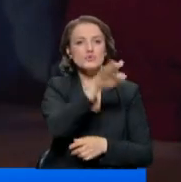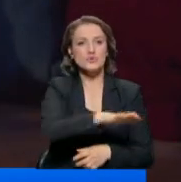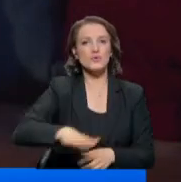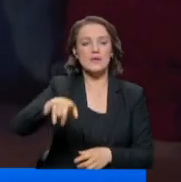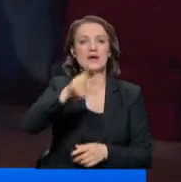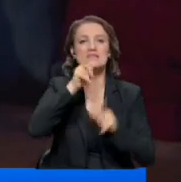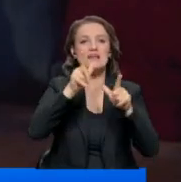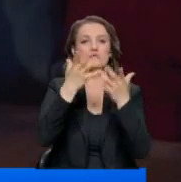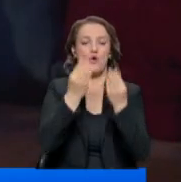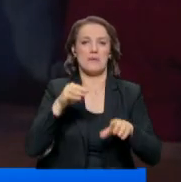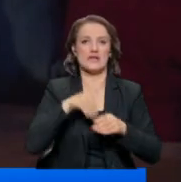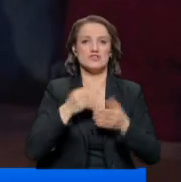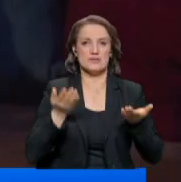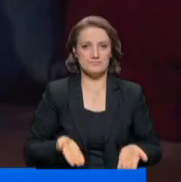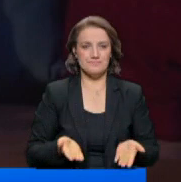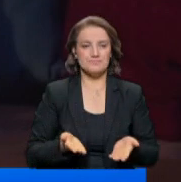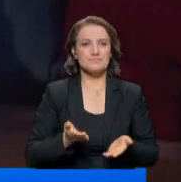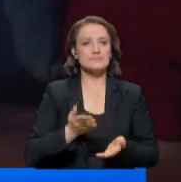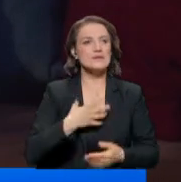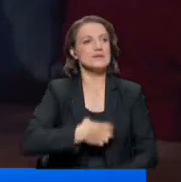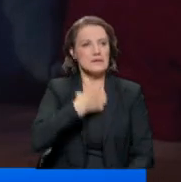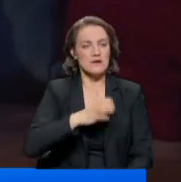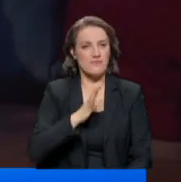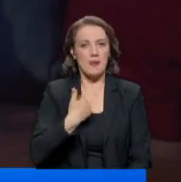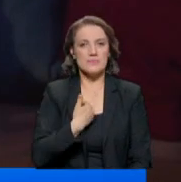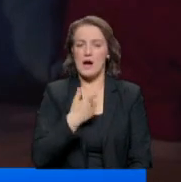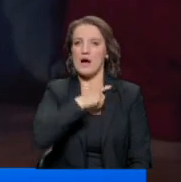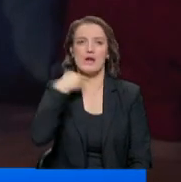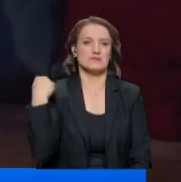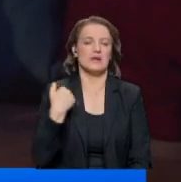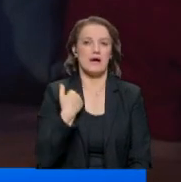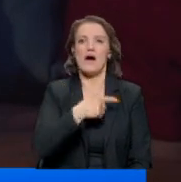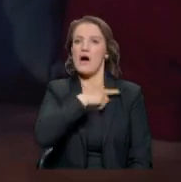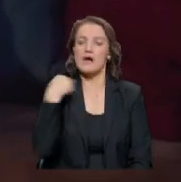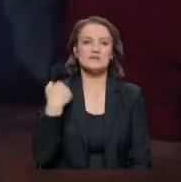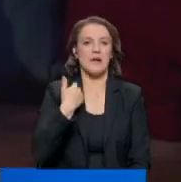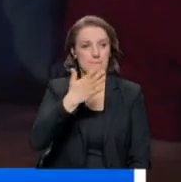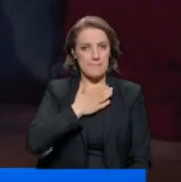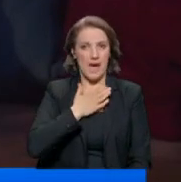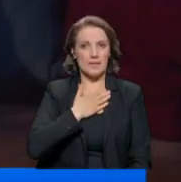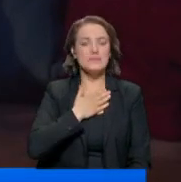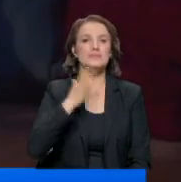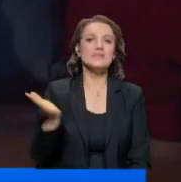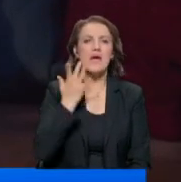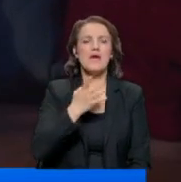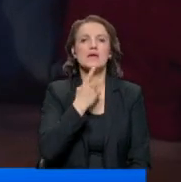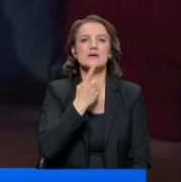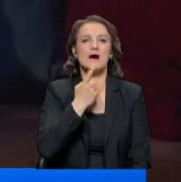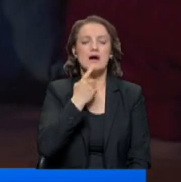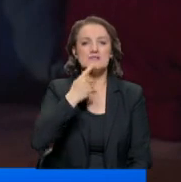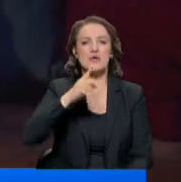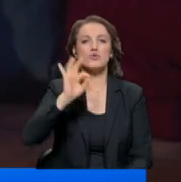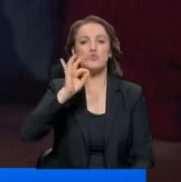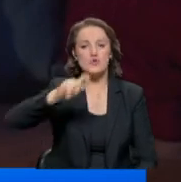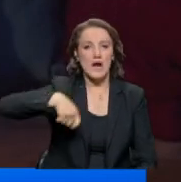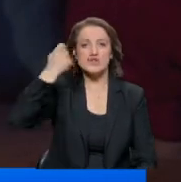çocuklarına ses olmak içindir. Tereddüt ediyor muyum? Asla. Asla. Ben ne ağzımda gümüş